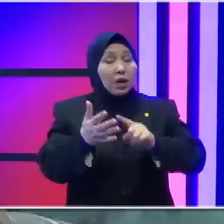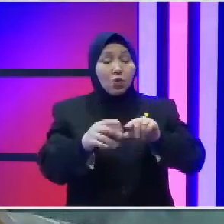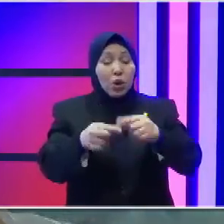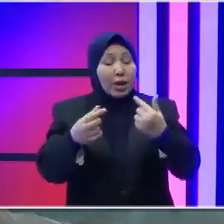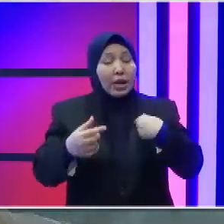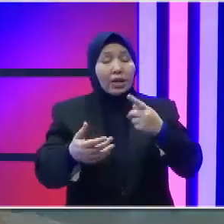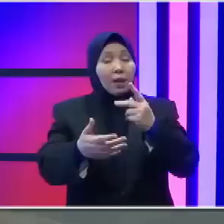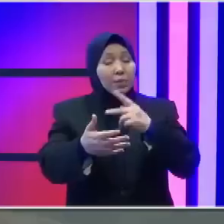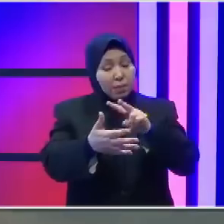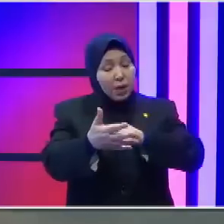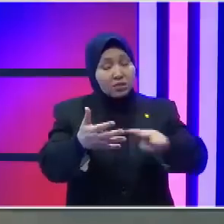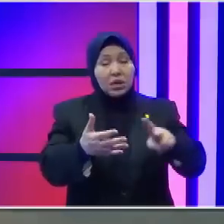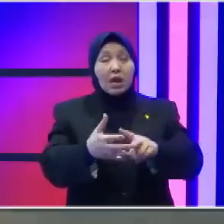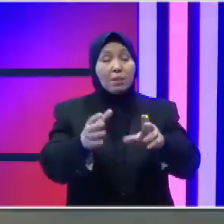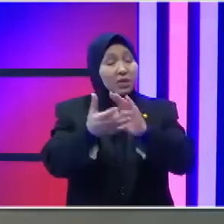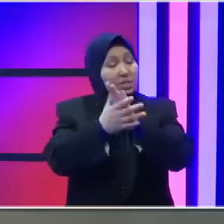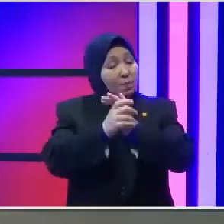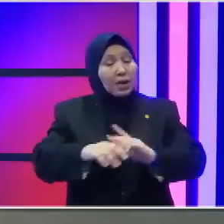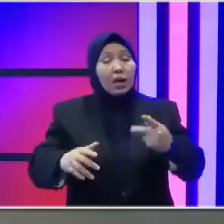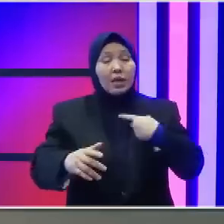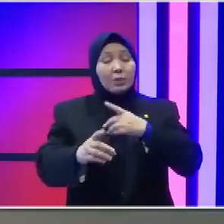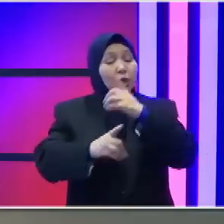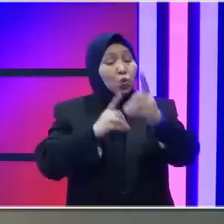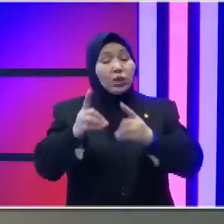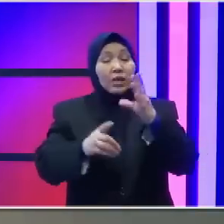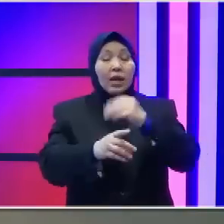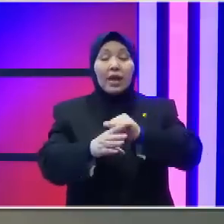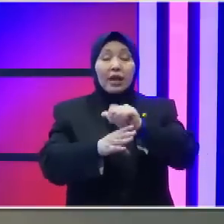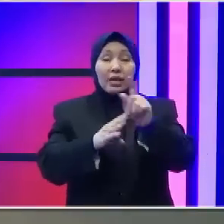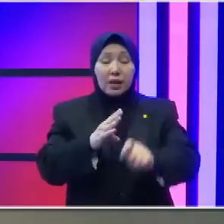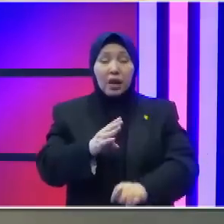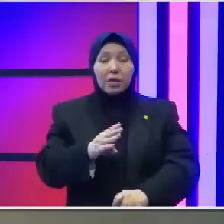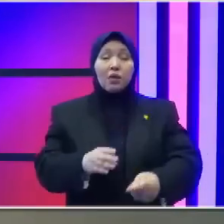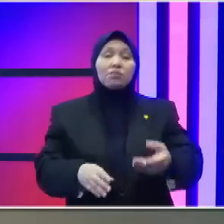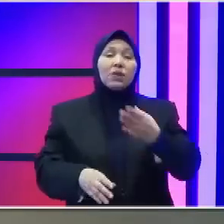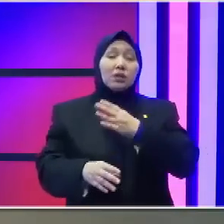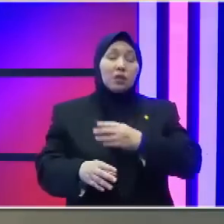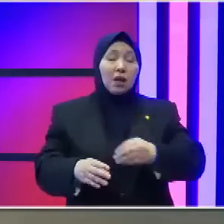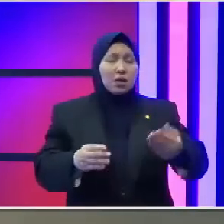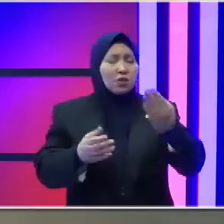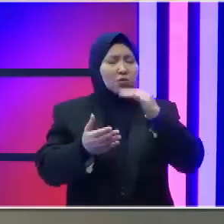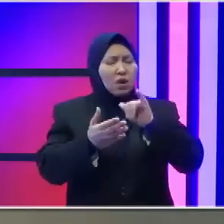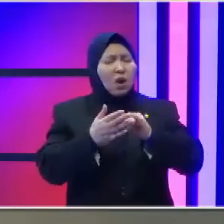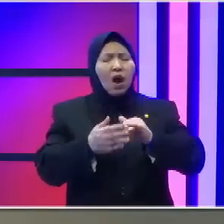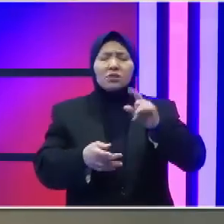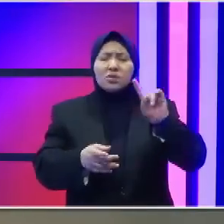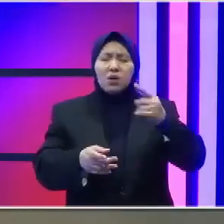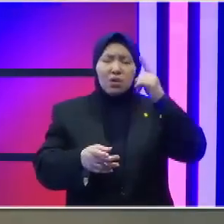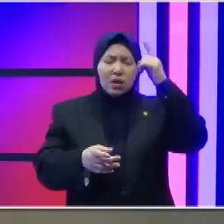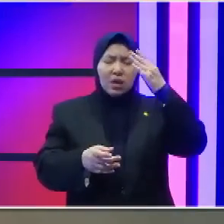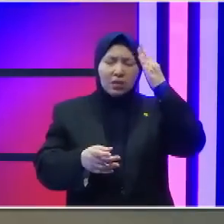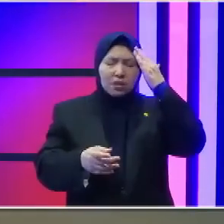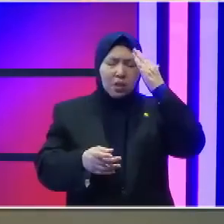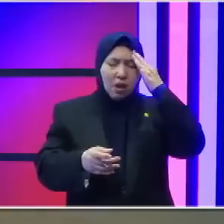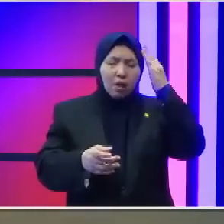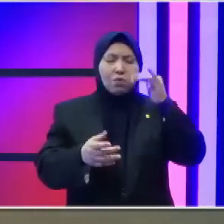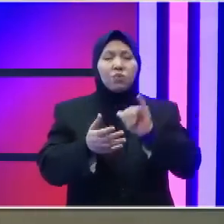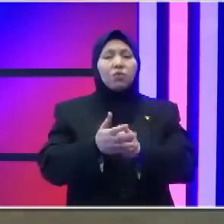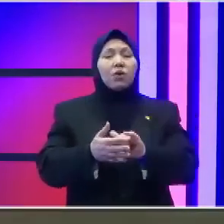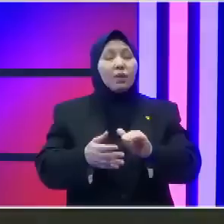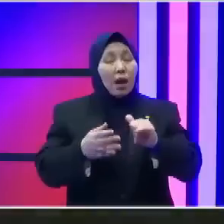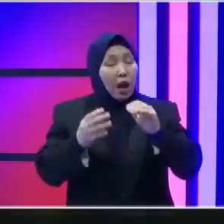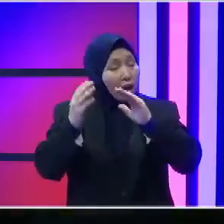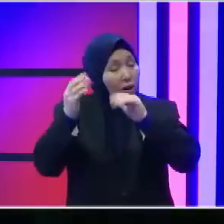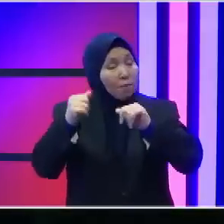dapat menyelamatkan kami dunia dan di hari akhirat kami ya Allah. Walhamdulillahirabbil alamin. Amin ya rabbal alamin.